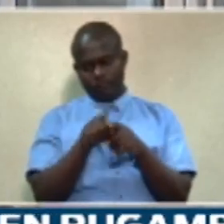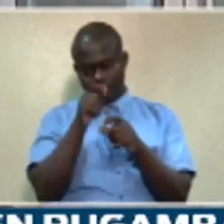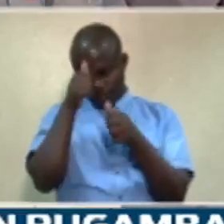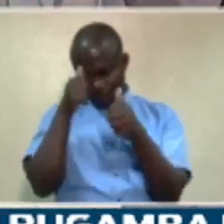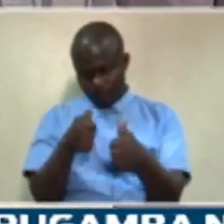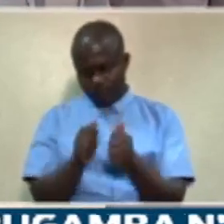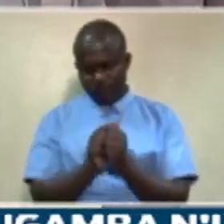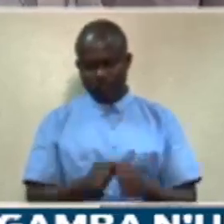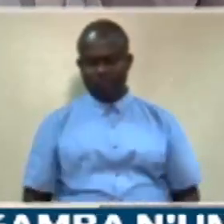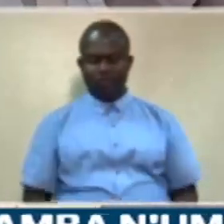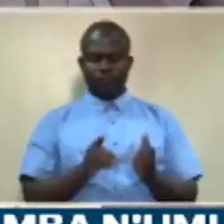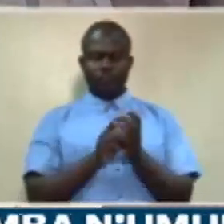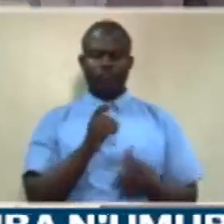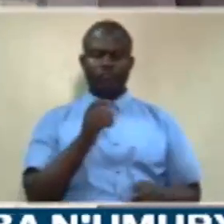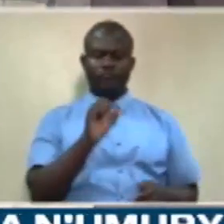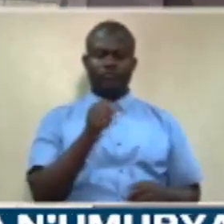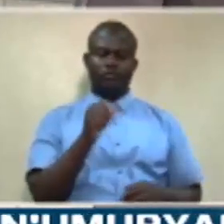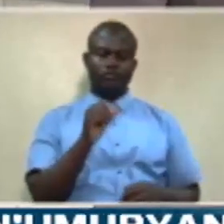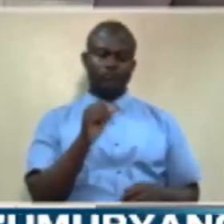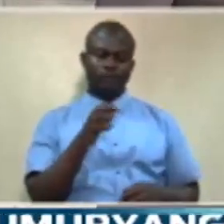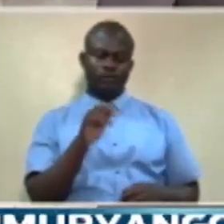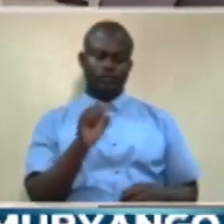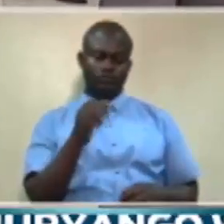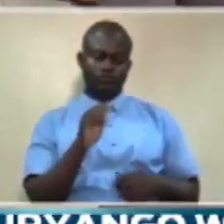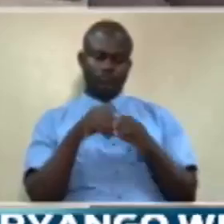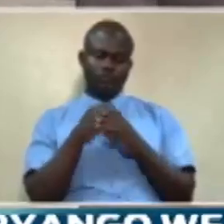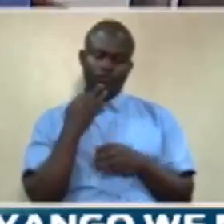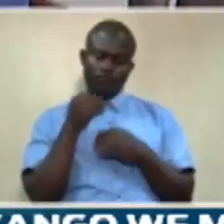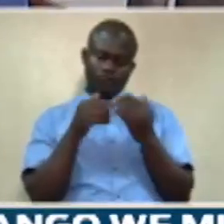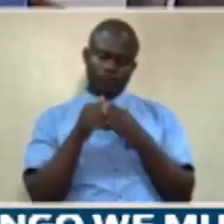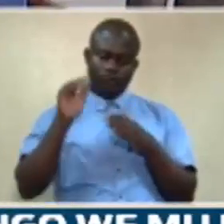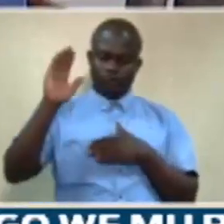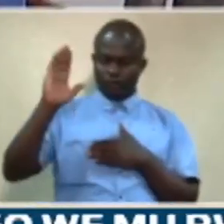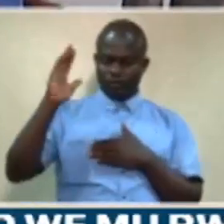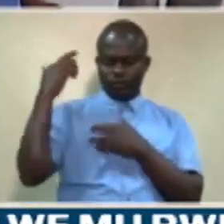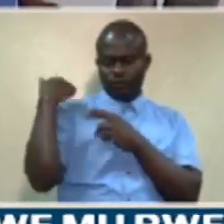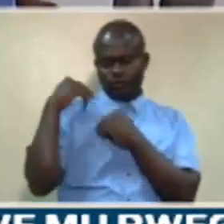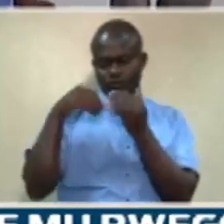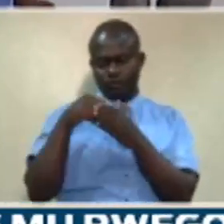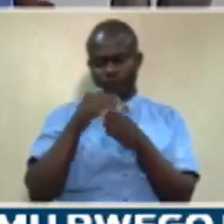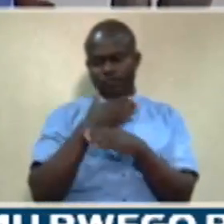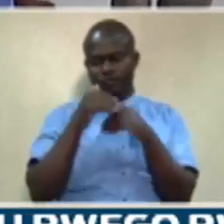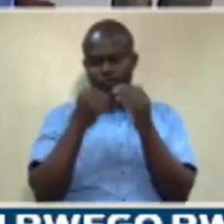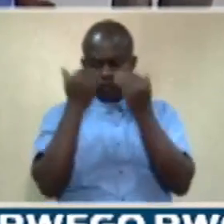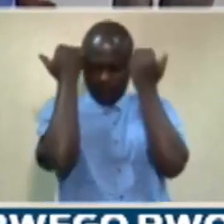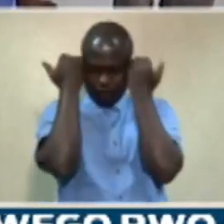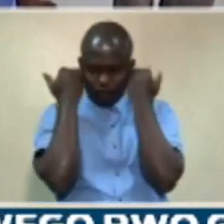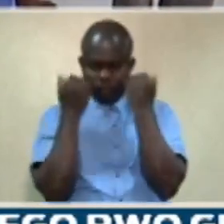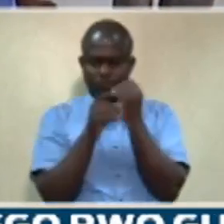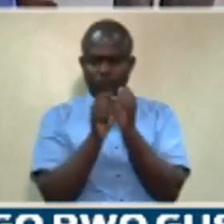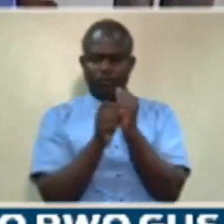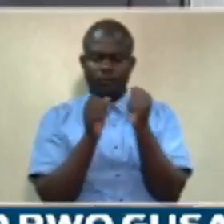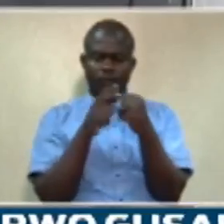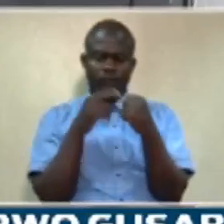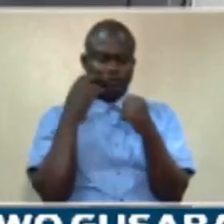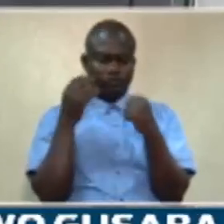gukurikiza. Dr. Ugirashebuja Emmanuel w'imyaka 45 kwa gatatu nibwo yarahiriye inshingano zo kuba Minisitiri w'Ubutabera. Ku itariki 17